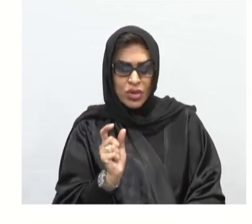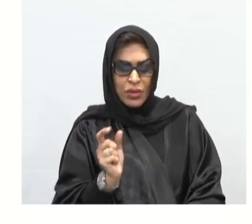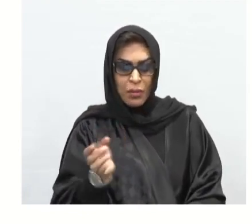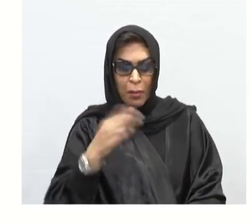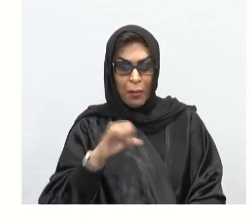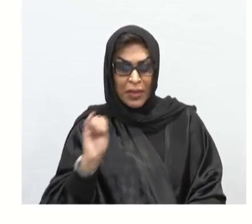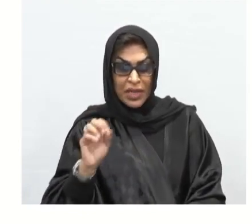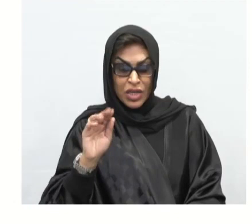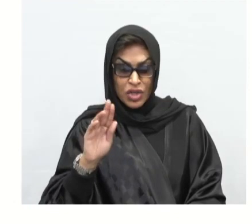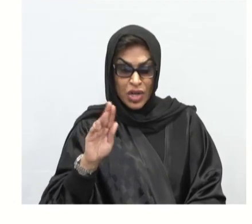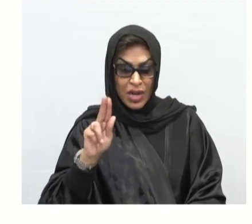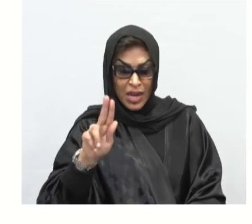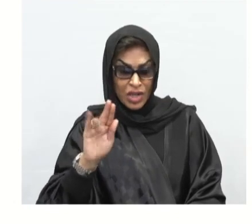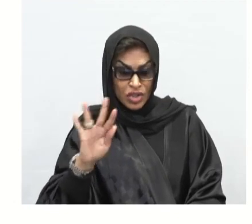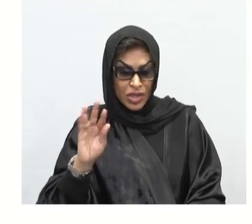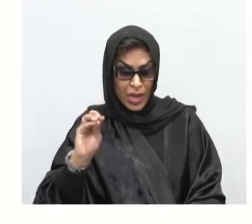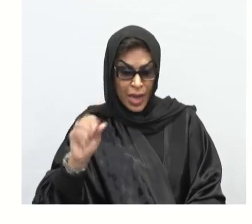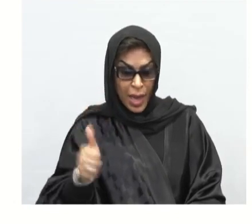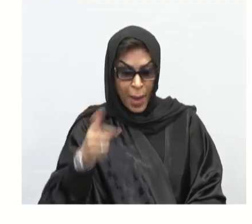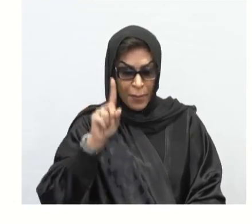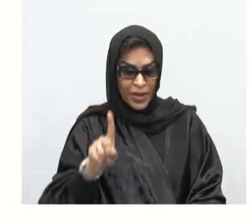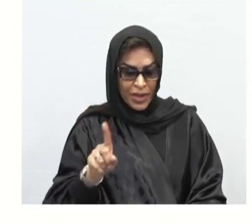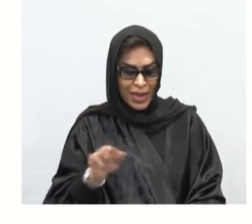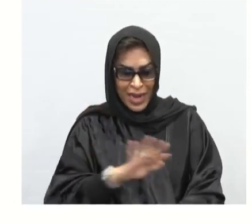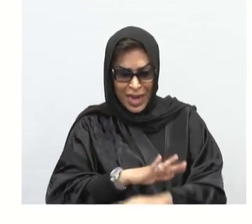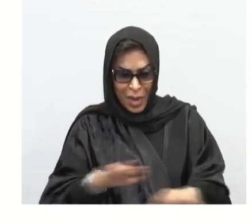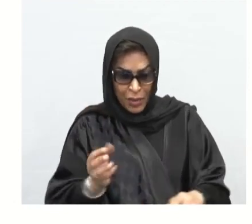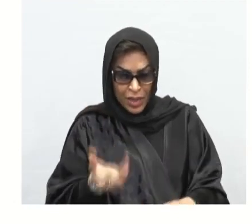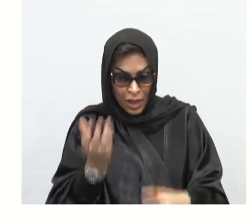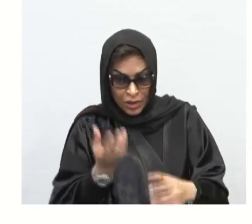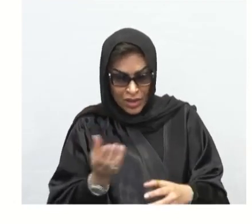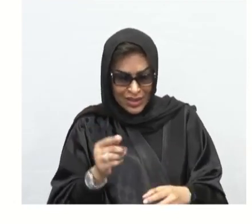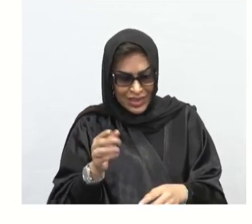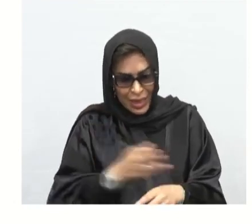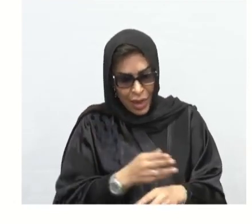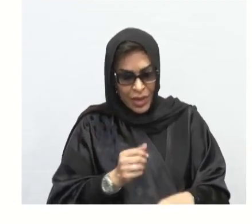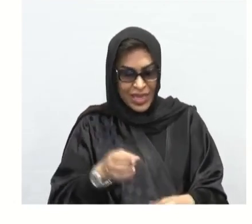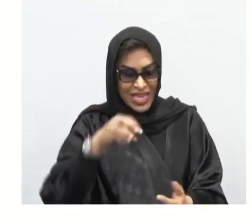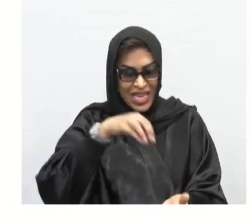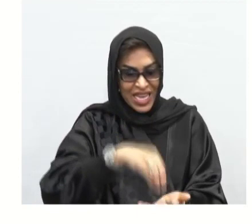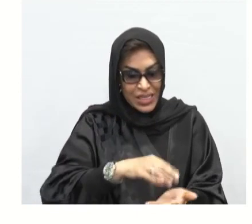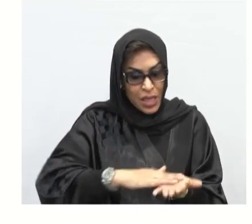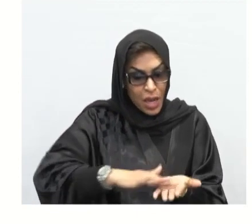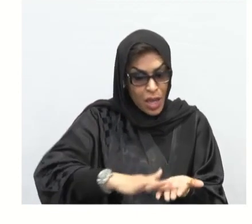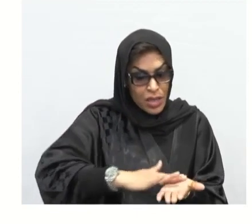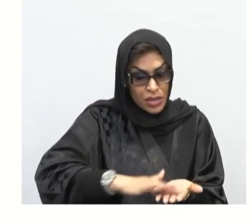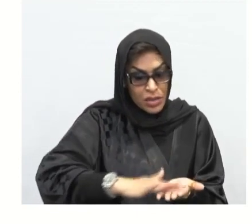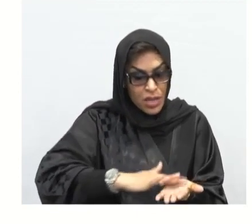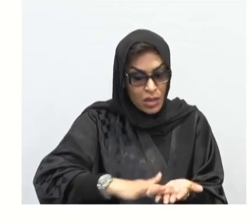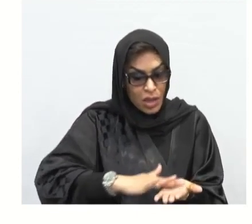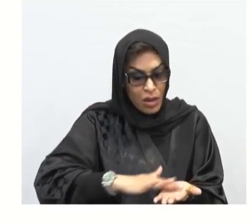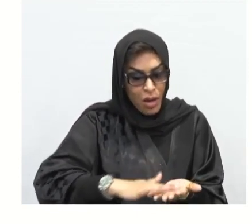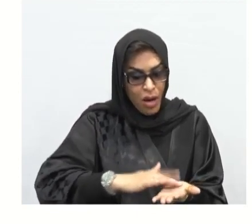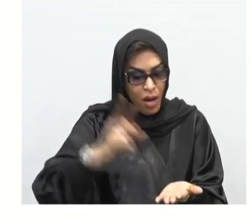من الشهاب لم يحترق كاملا وبالتالي يصل جزء من هذا